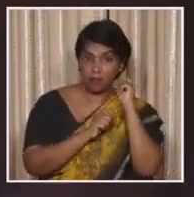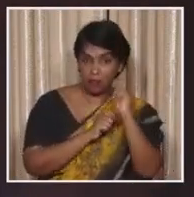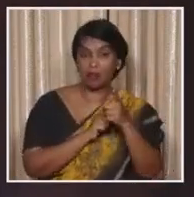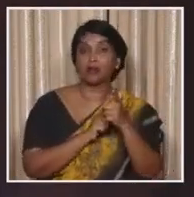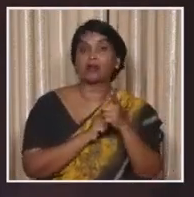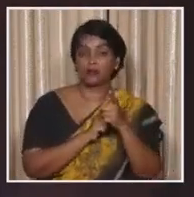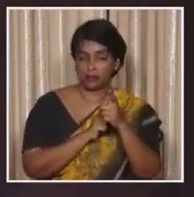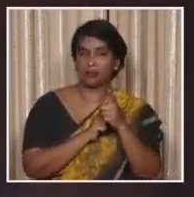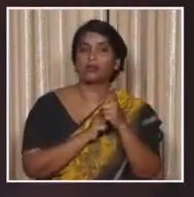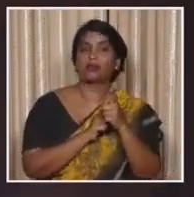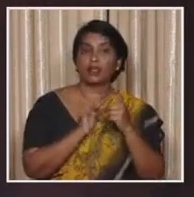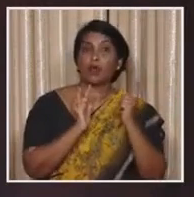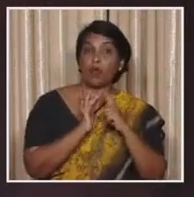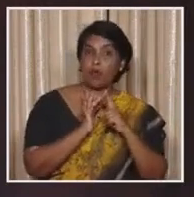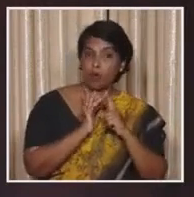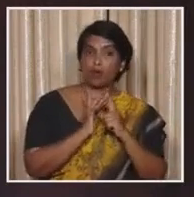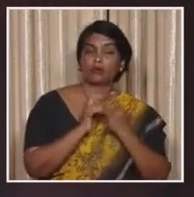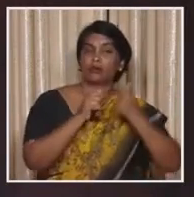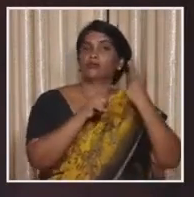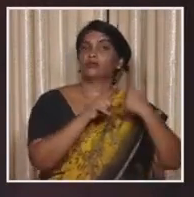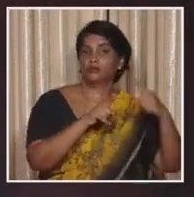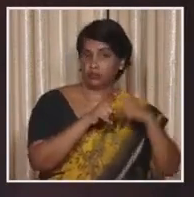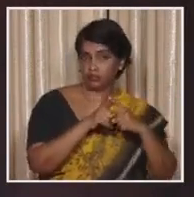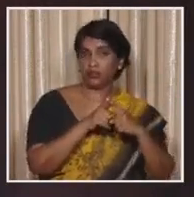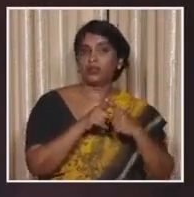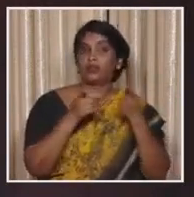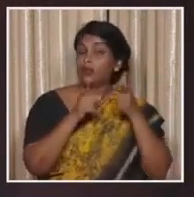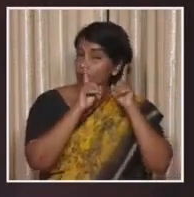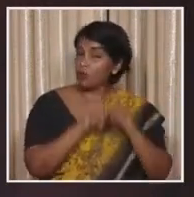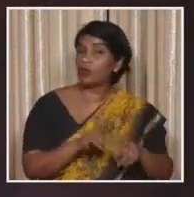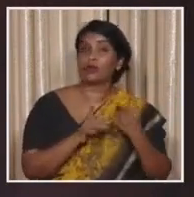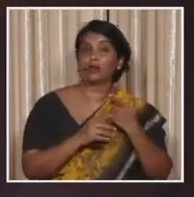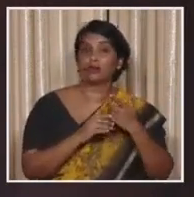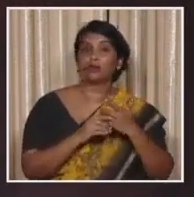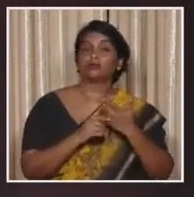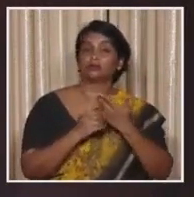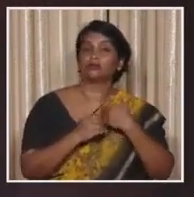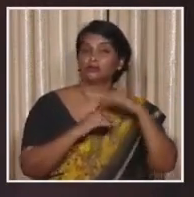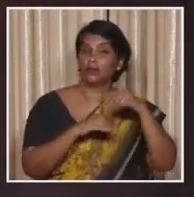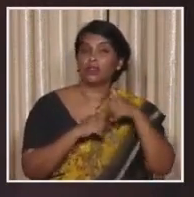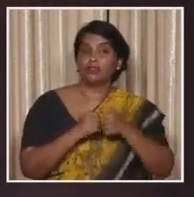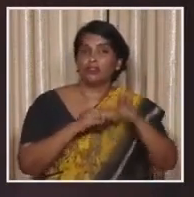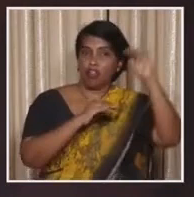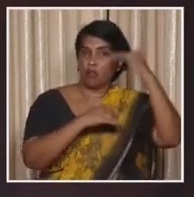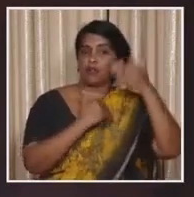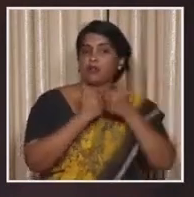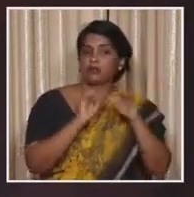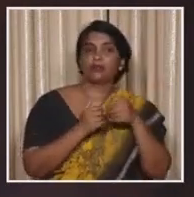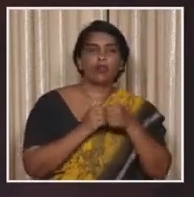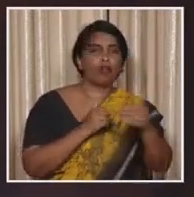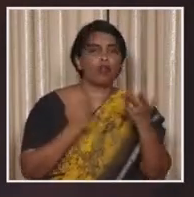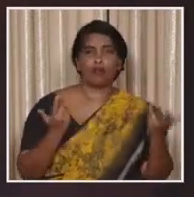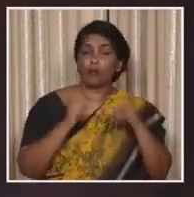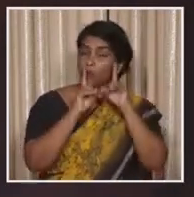பெற்றுக்கொண்டும் சொத்துக்களை விற்றும் நாட்டின் பொருளாதாரத்தை ஒருபோதும் ஸ்திரப்படுத்த முடியாது என நாடாளுமன்ற உறுப்பினர் எஸ் எம்